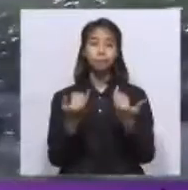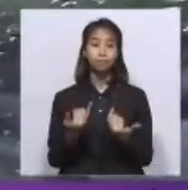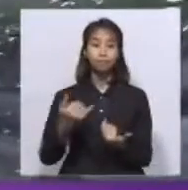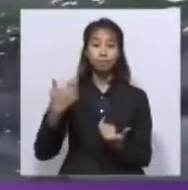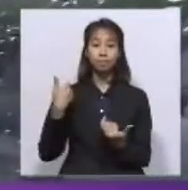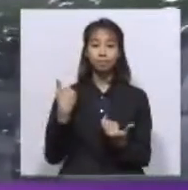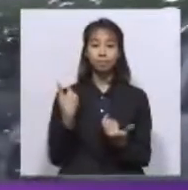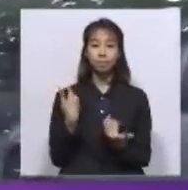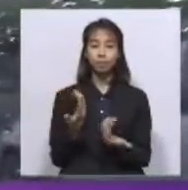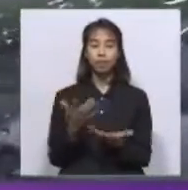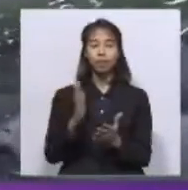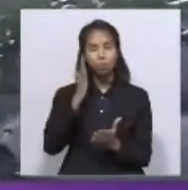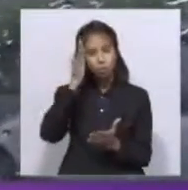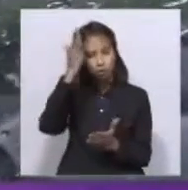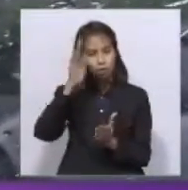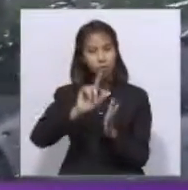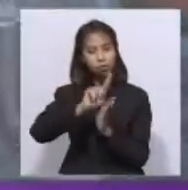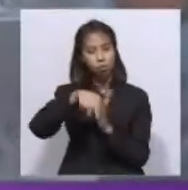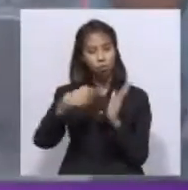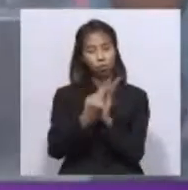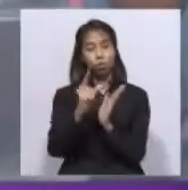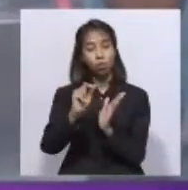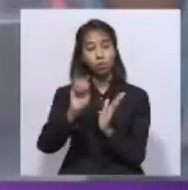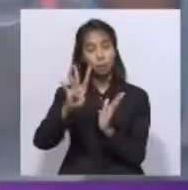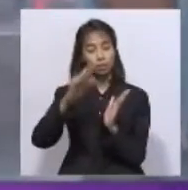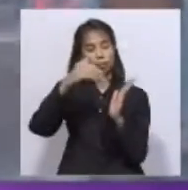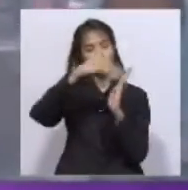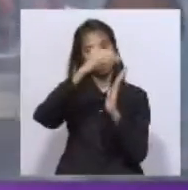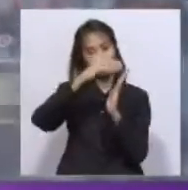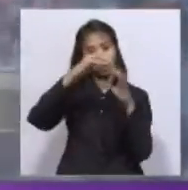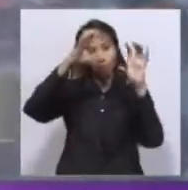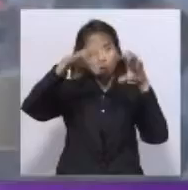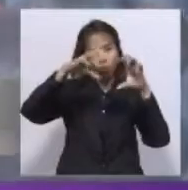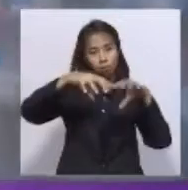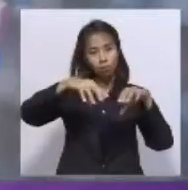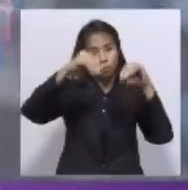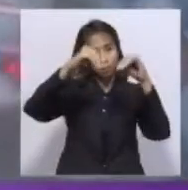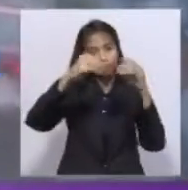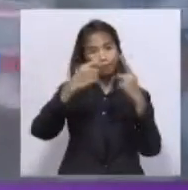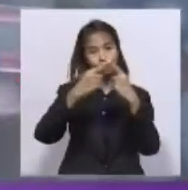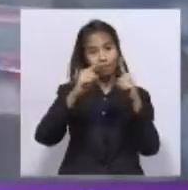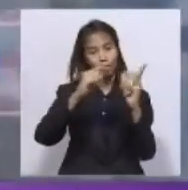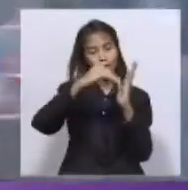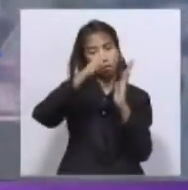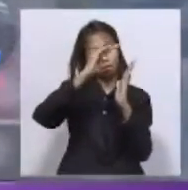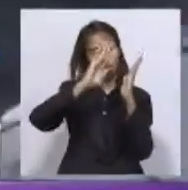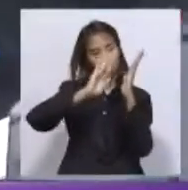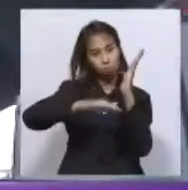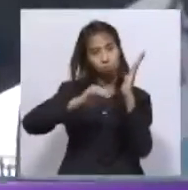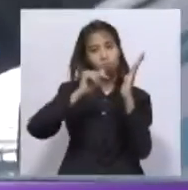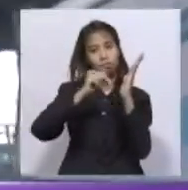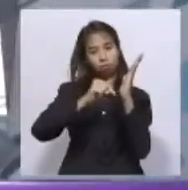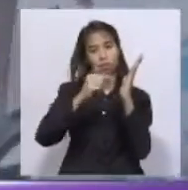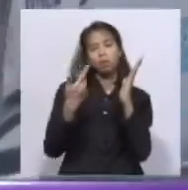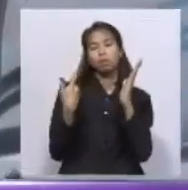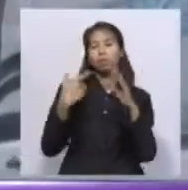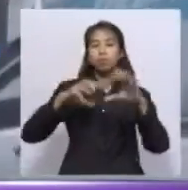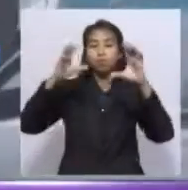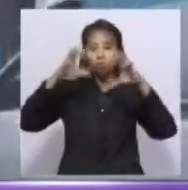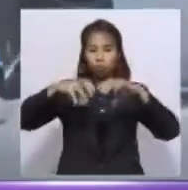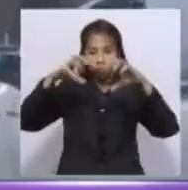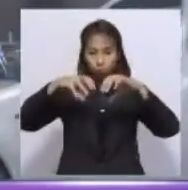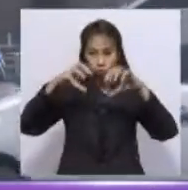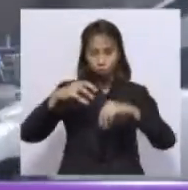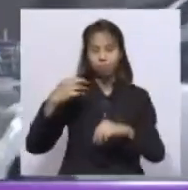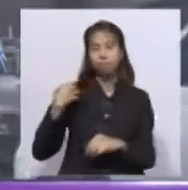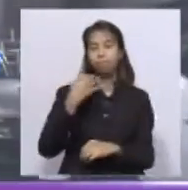พยากรณ์อากาศ24ชั่วโมงข้างหน้านะครับบริเวณประเทศไทยตอนบนมีฝนลดลงแต่ภาคเหนือภาคกลางและภาคตะวันออกยังคงมีฝน